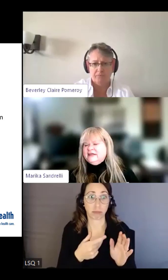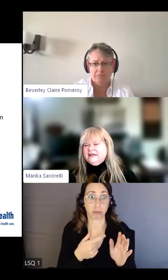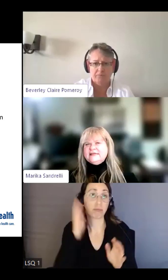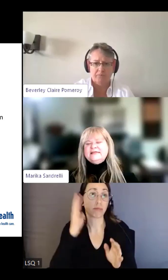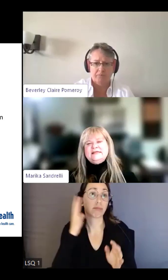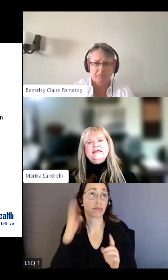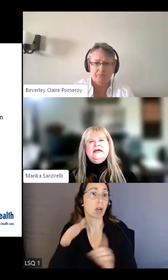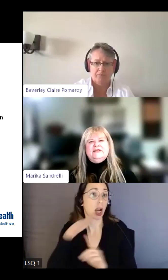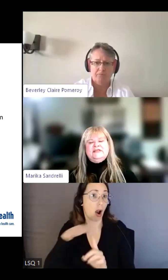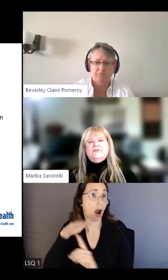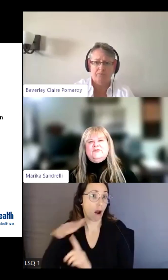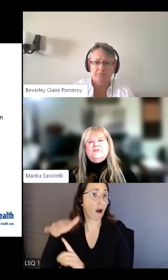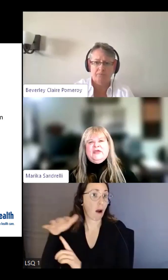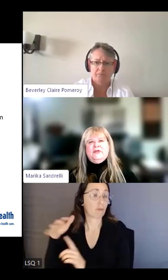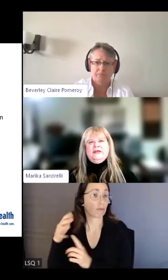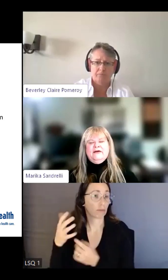veut, de